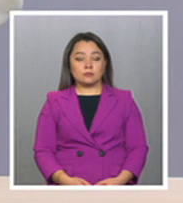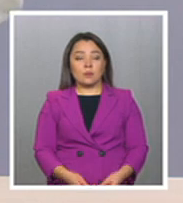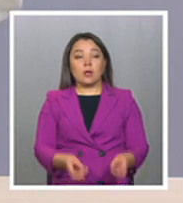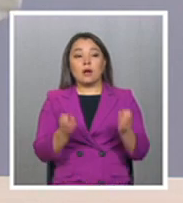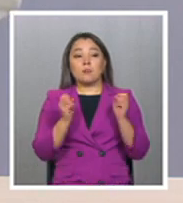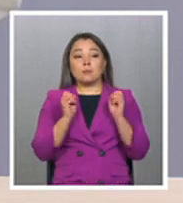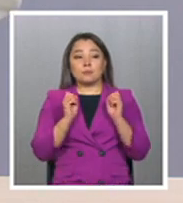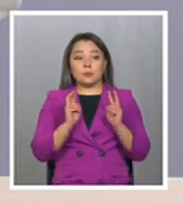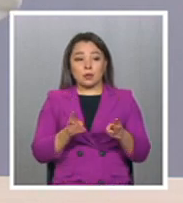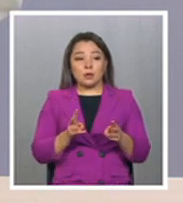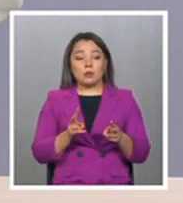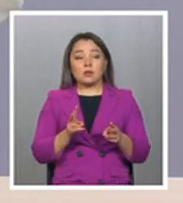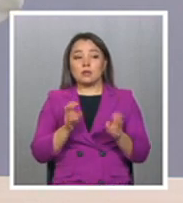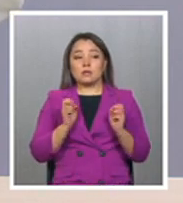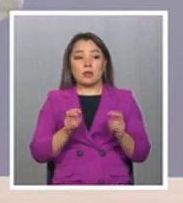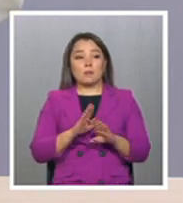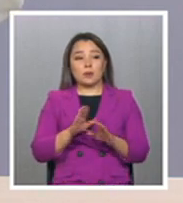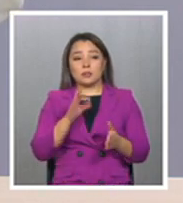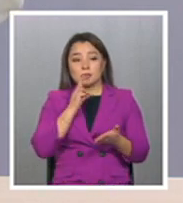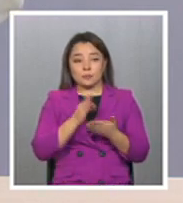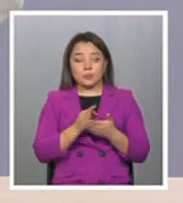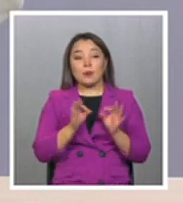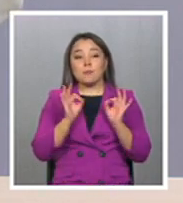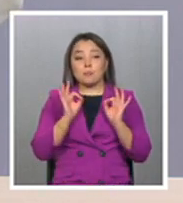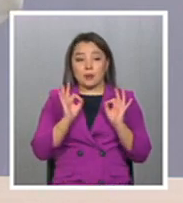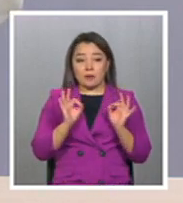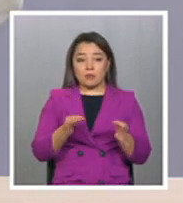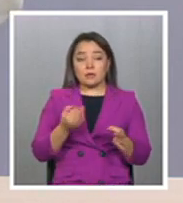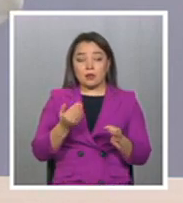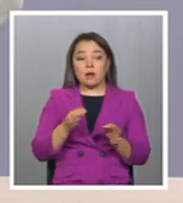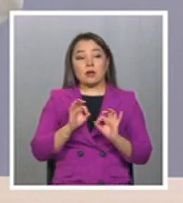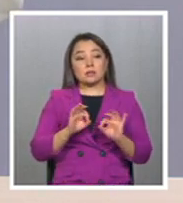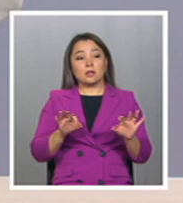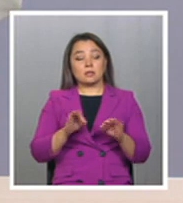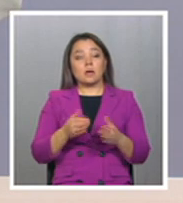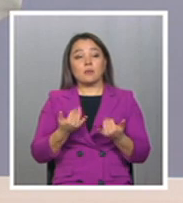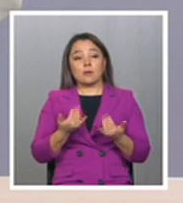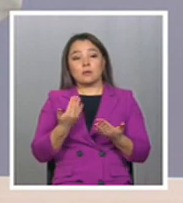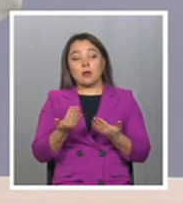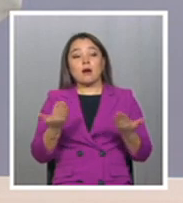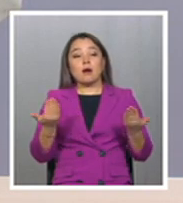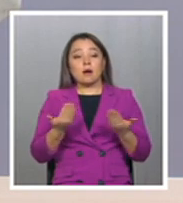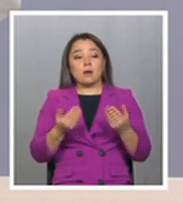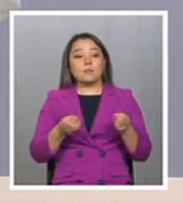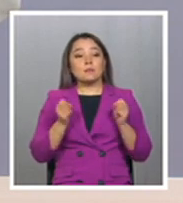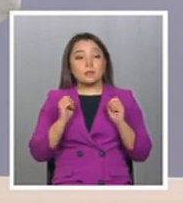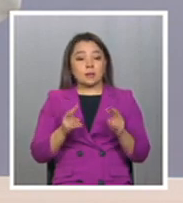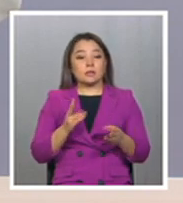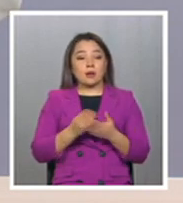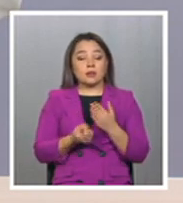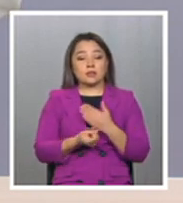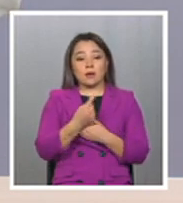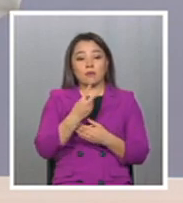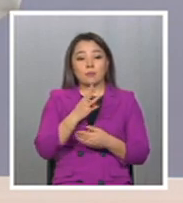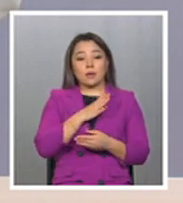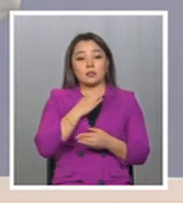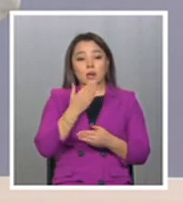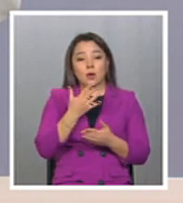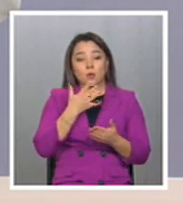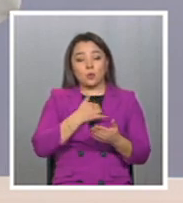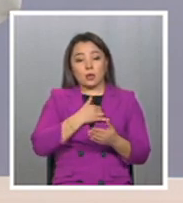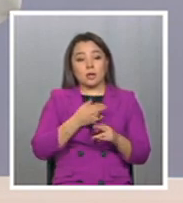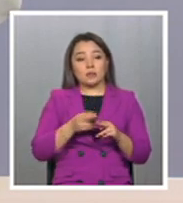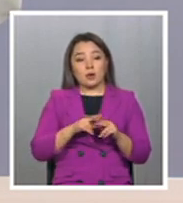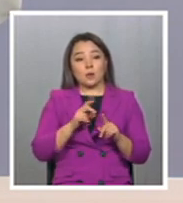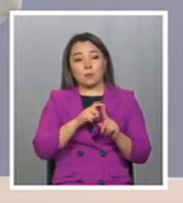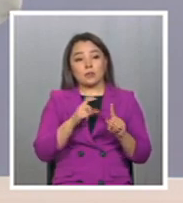Опасные и неопасные. Правильно. А скажите, пожалуйста, какие опасные явления были у нас в